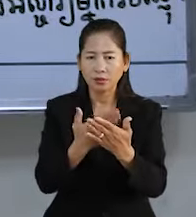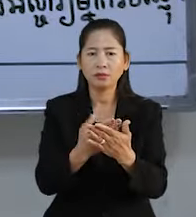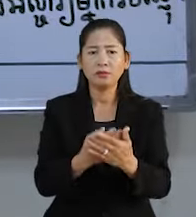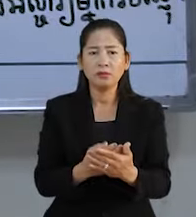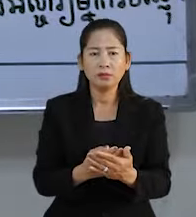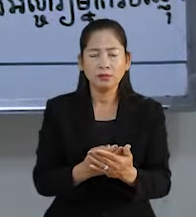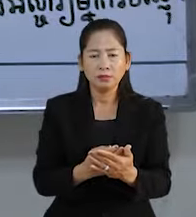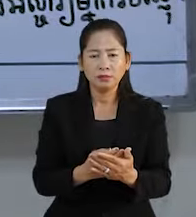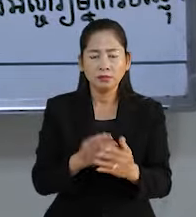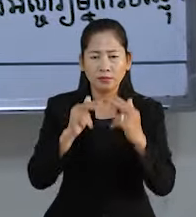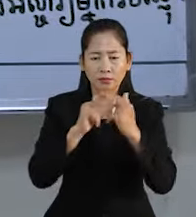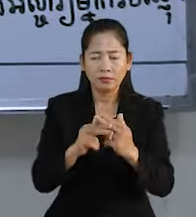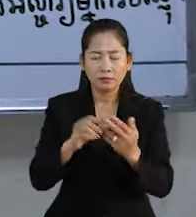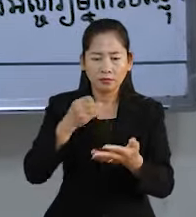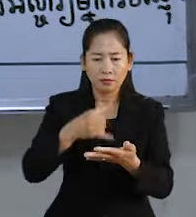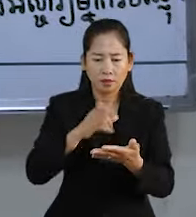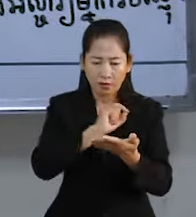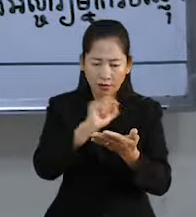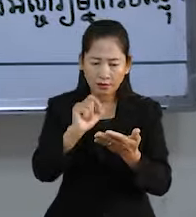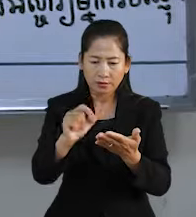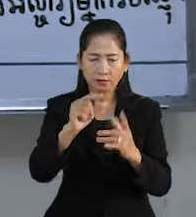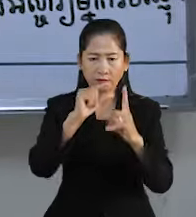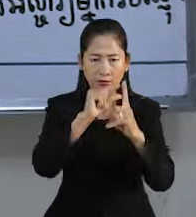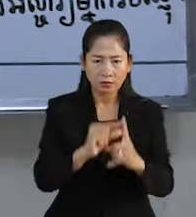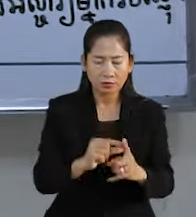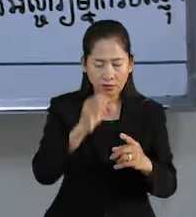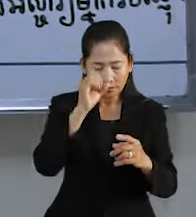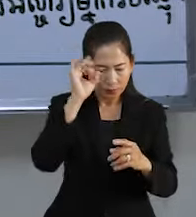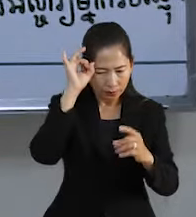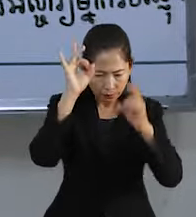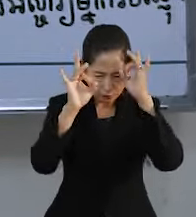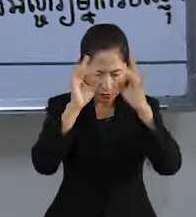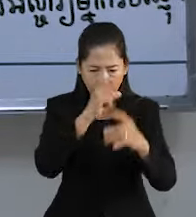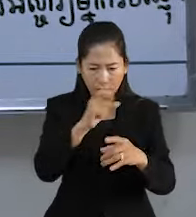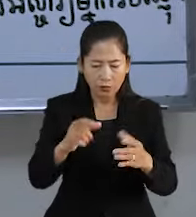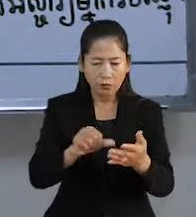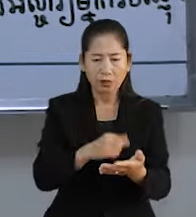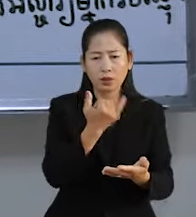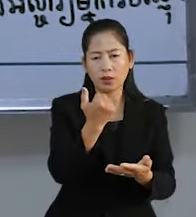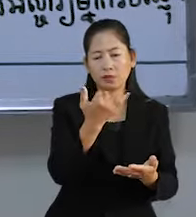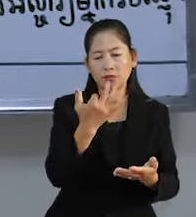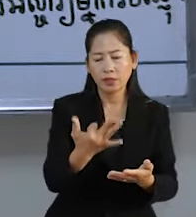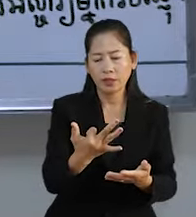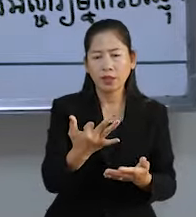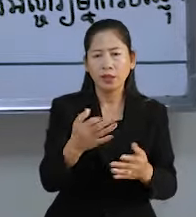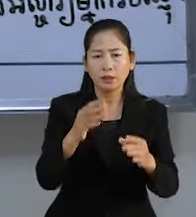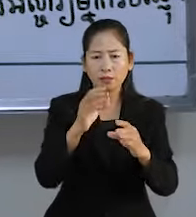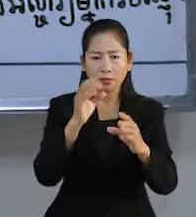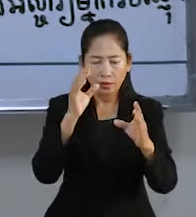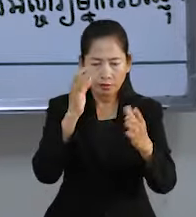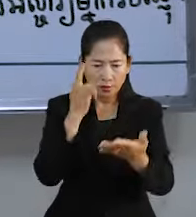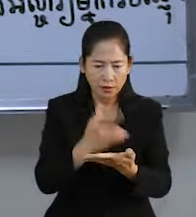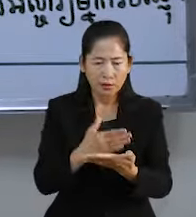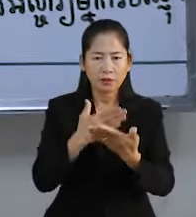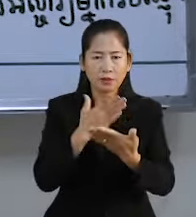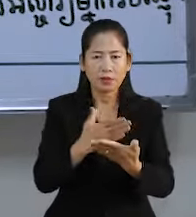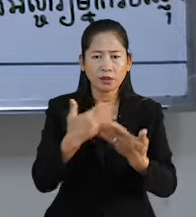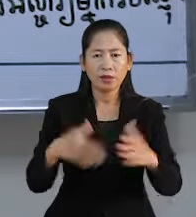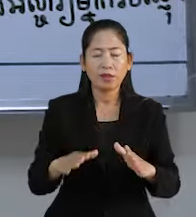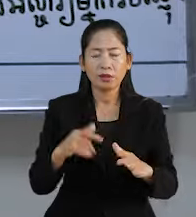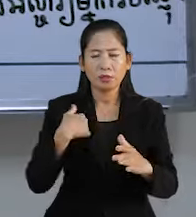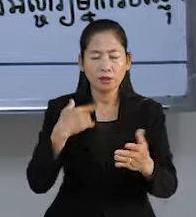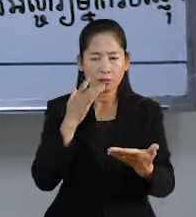ណាស់ចង់តកតថ្ងៃនេះសំណេរកថាខណ្ឌពណ៌នីអំពីមនុស្សនៅទំព័រទី68បានឈានមកដល់ទីបញ្ចប់ហើយ